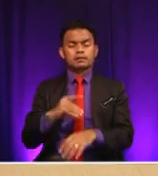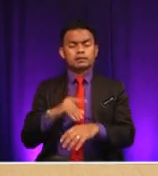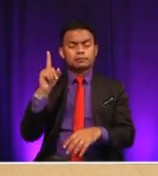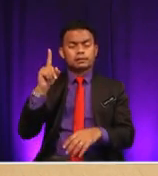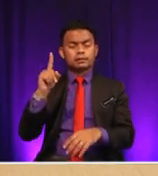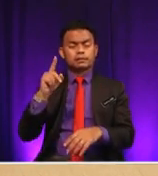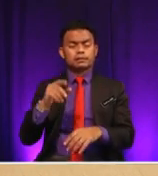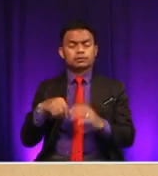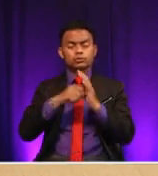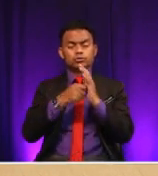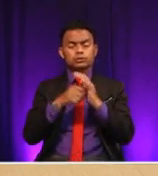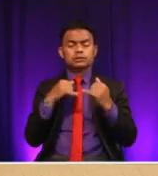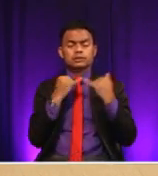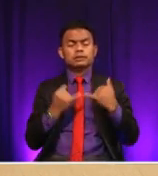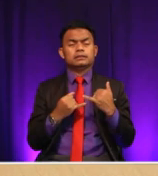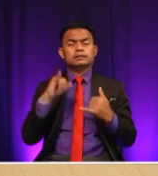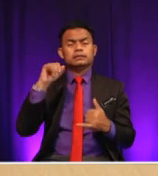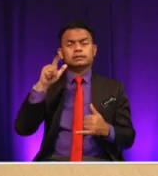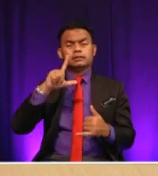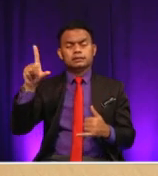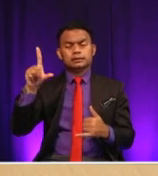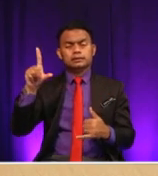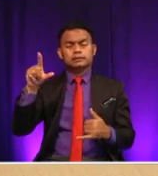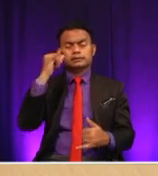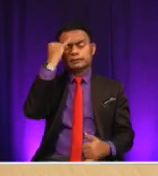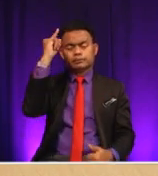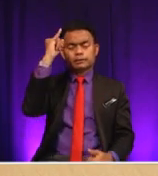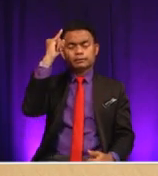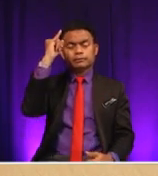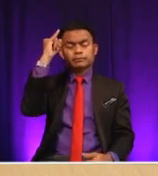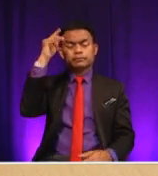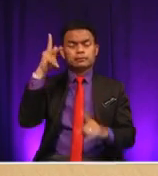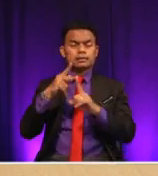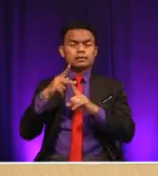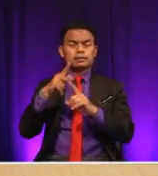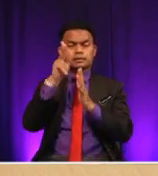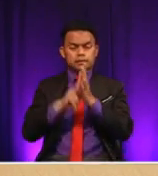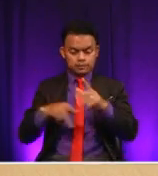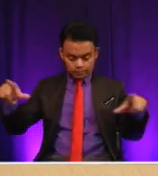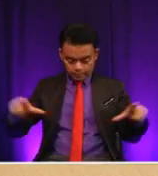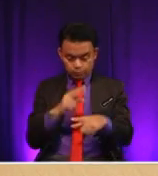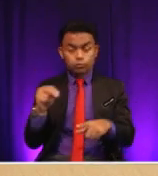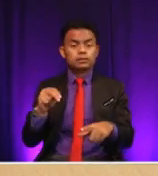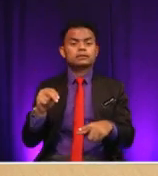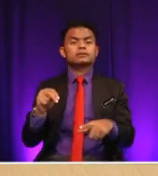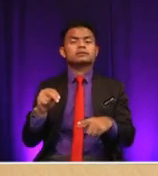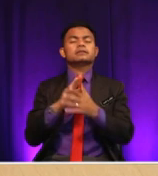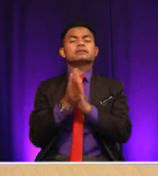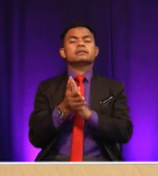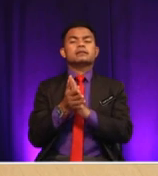ialah iman kepada kelakuan jadi pedoman jadi di sini pelacak kena paham terlebih dahulu